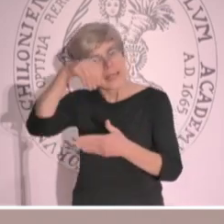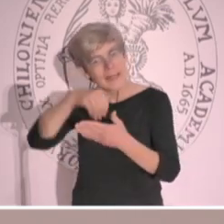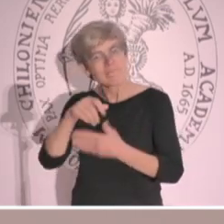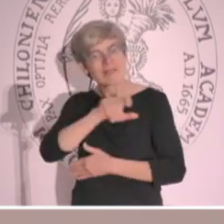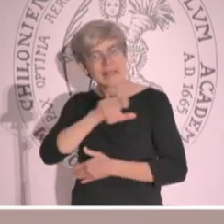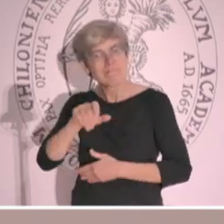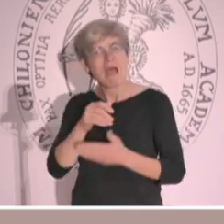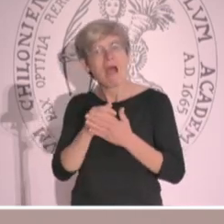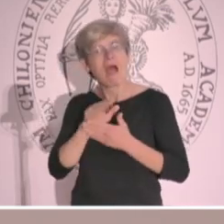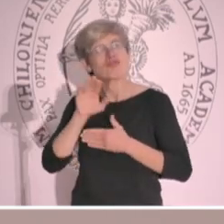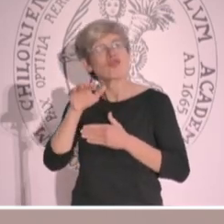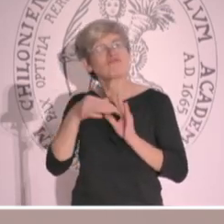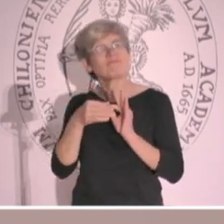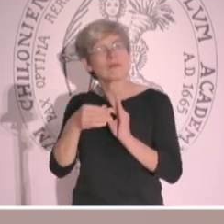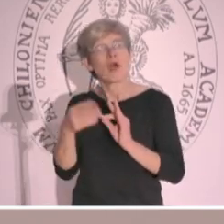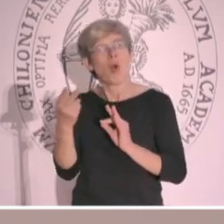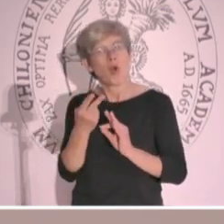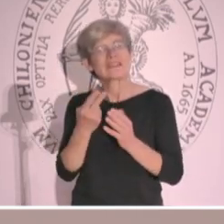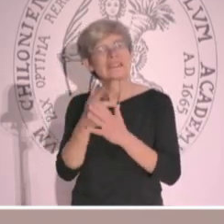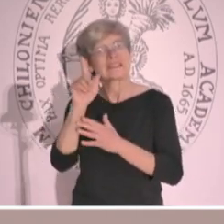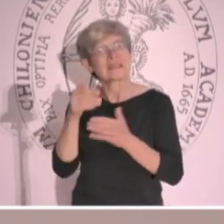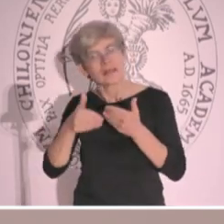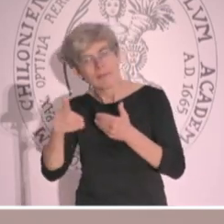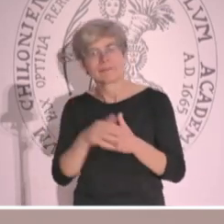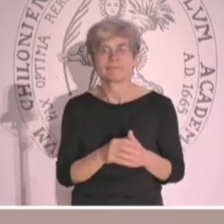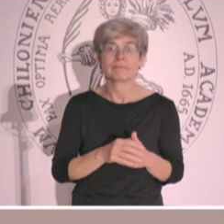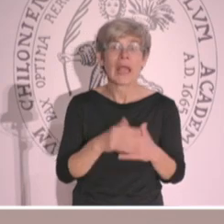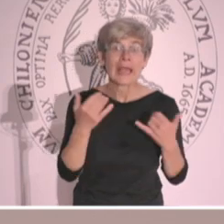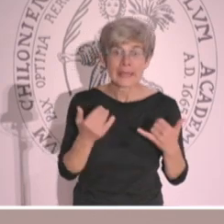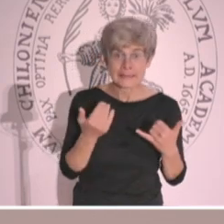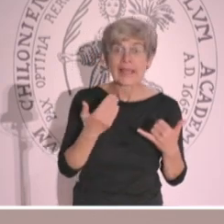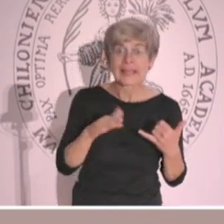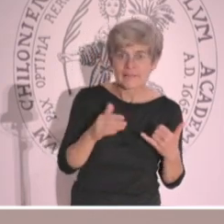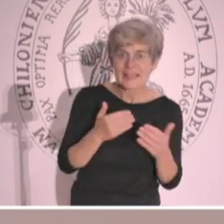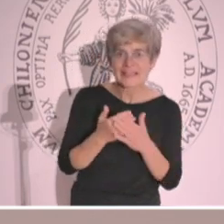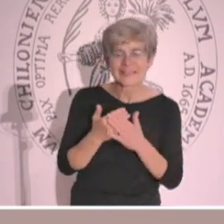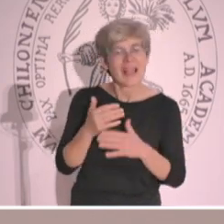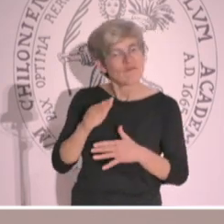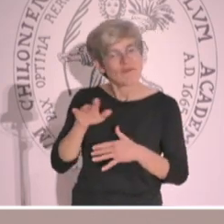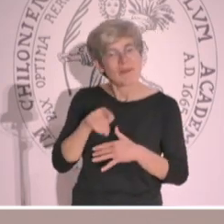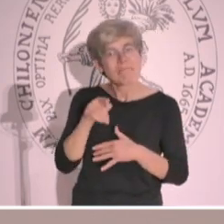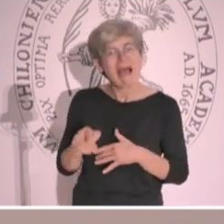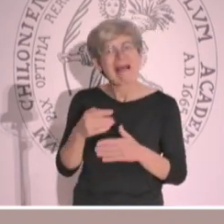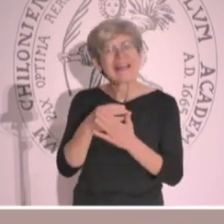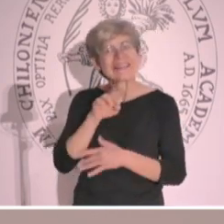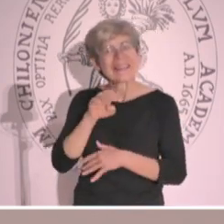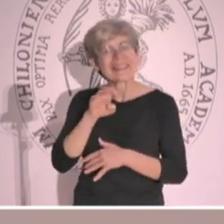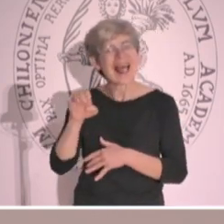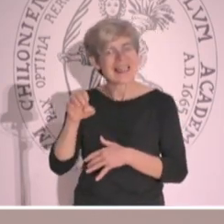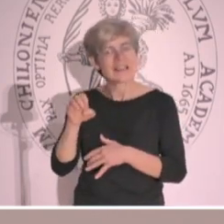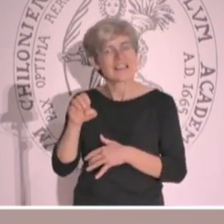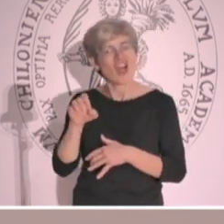haben gerade vor wenigen Wochen die 5. digitale Woche Kiel gefeiert als Digital-Festival, eins der